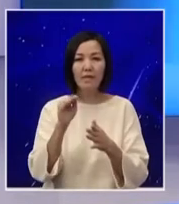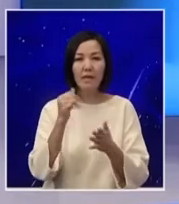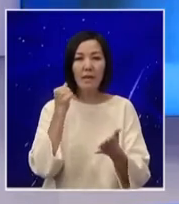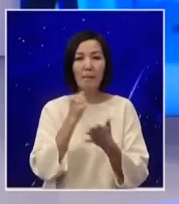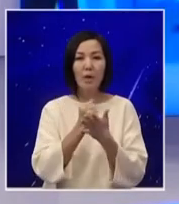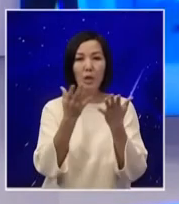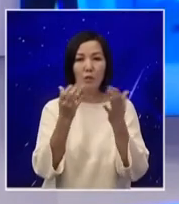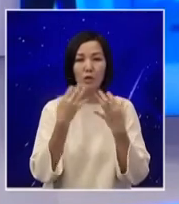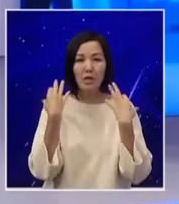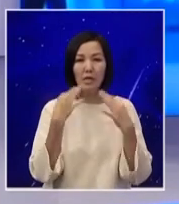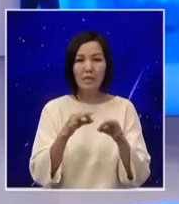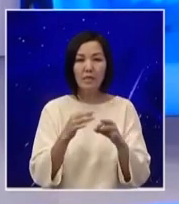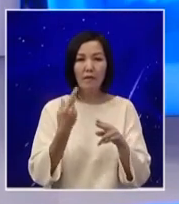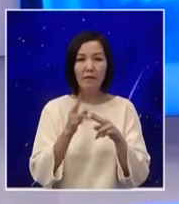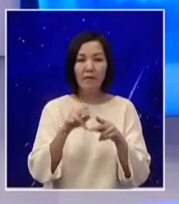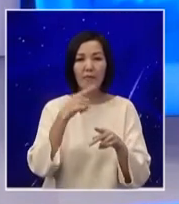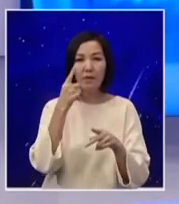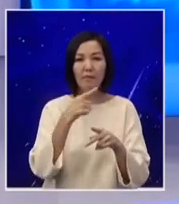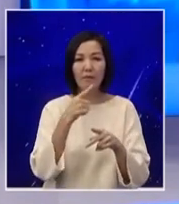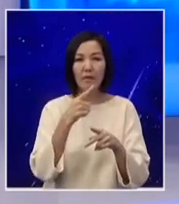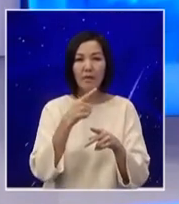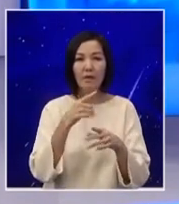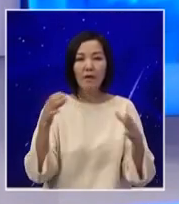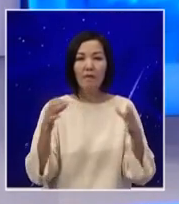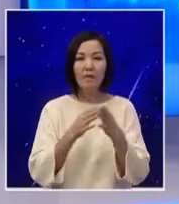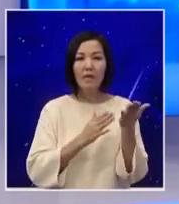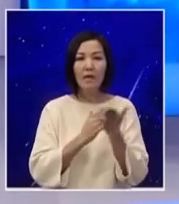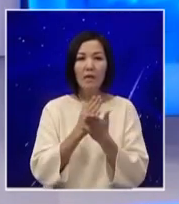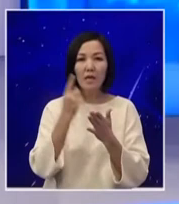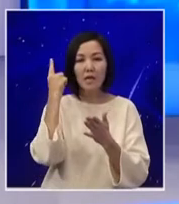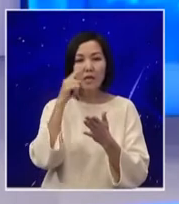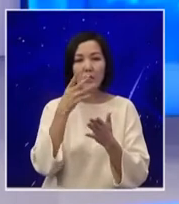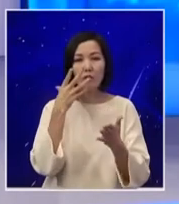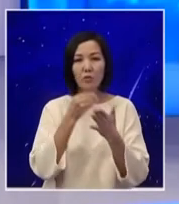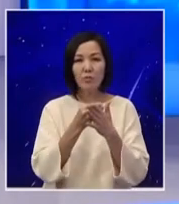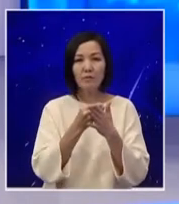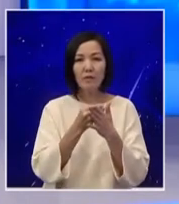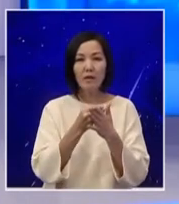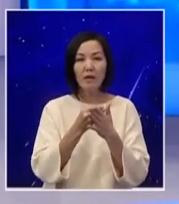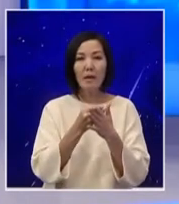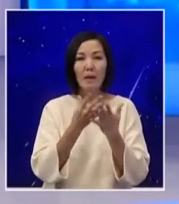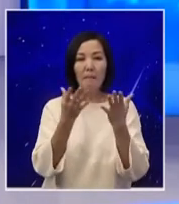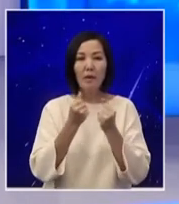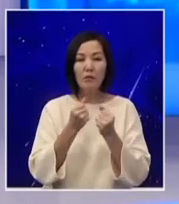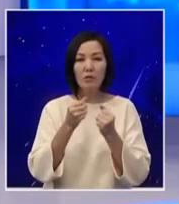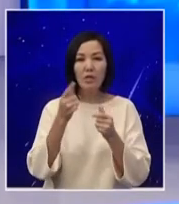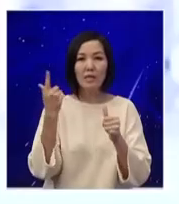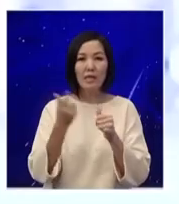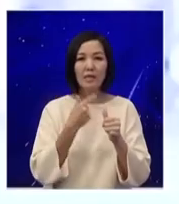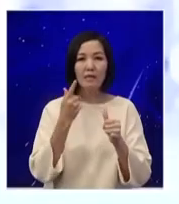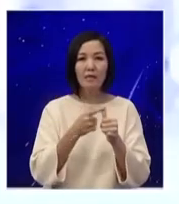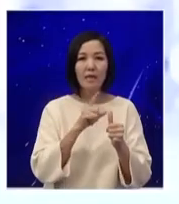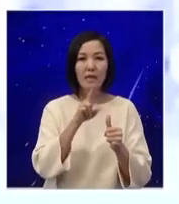об этом говорится в сообщении пресс-службы федеральной службы интеллектуальной собственности препарат получил название и